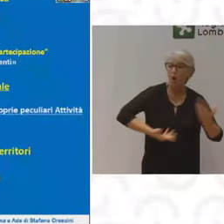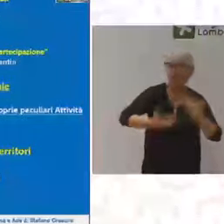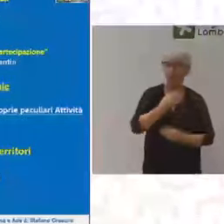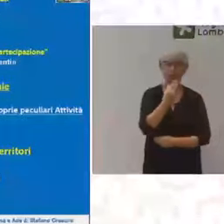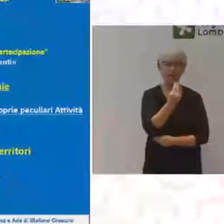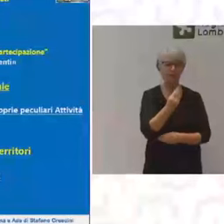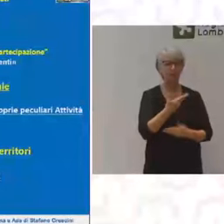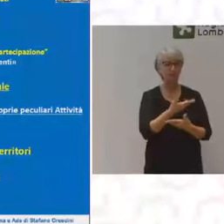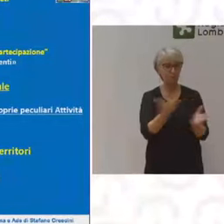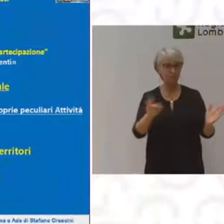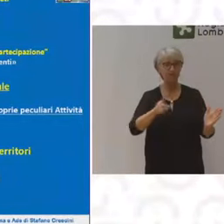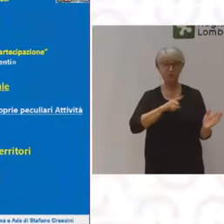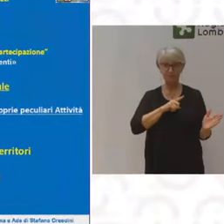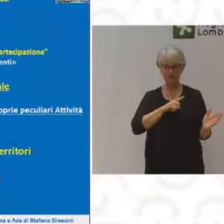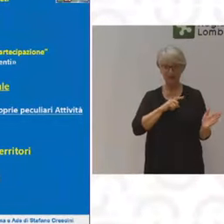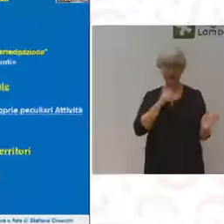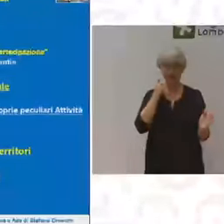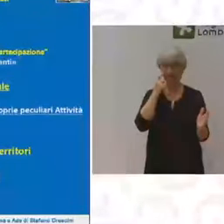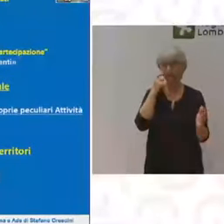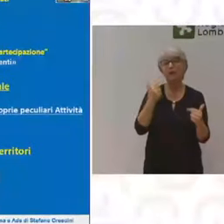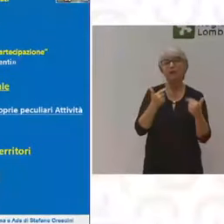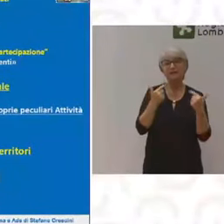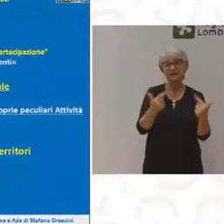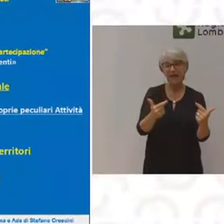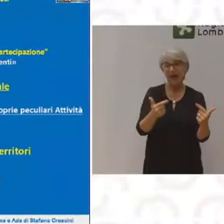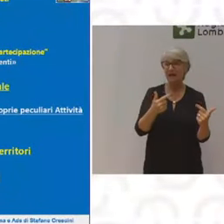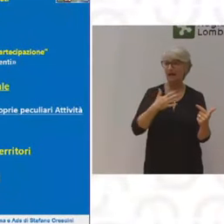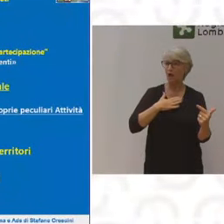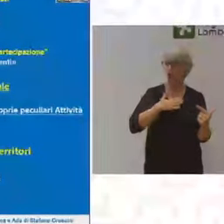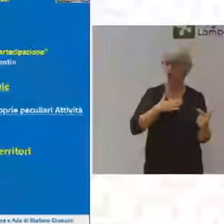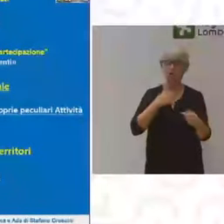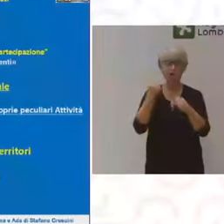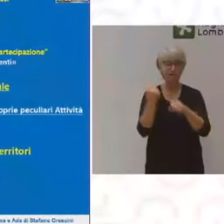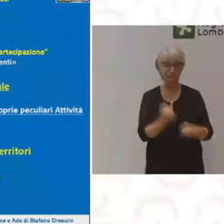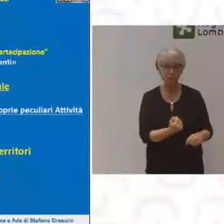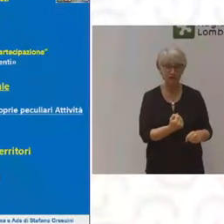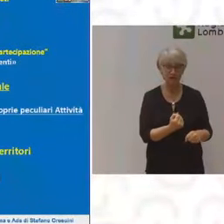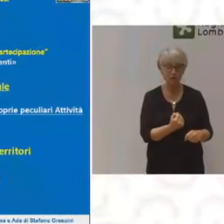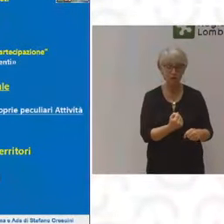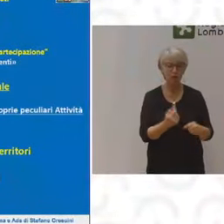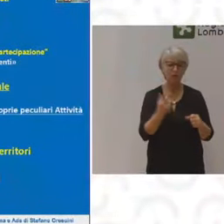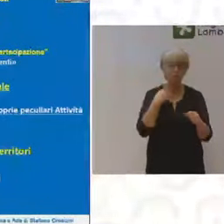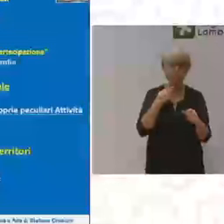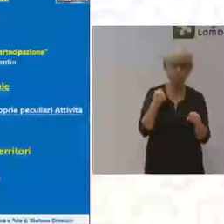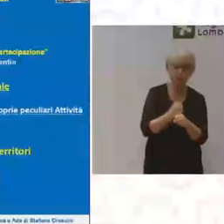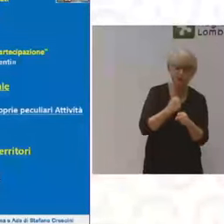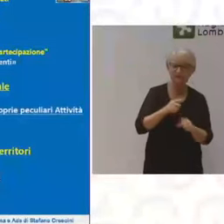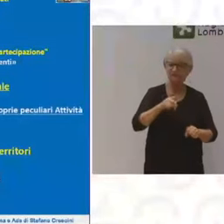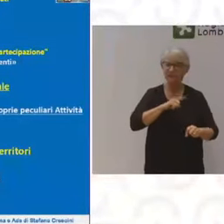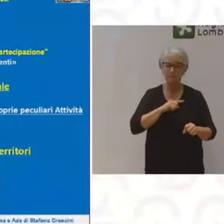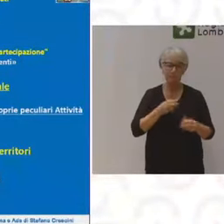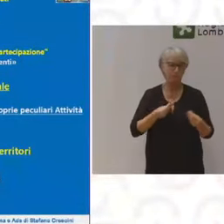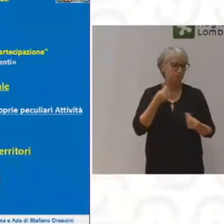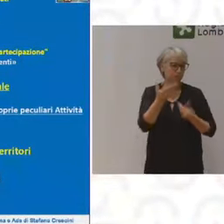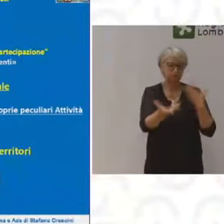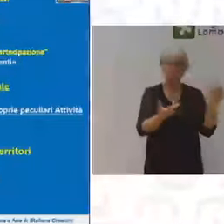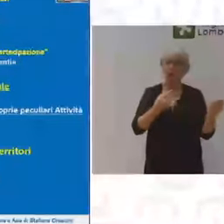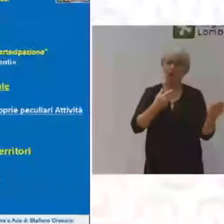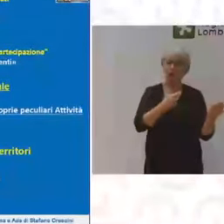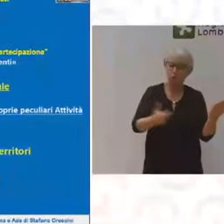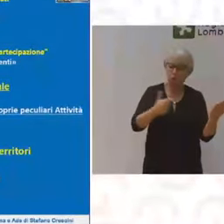enti pubblici e privati, mettendo a disposizione la nostra fondazione e le proprie peculiari attività anche nel durante e dopo di